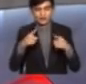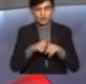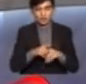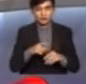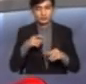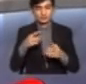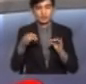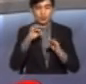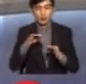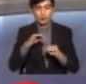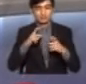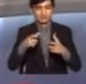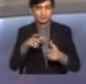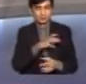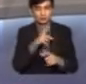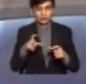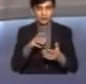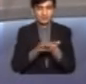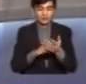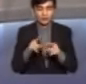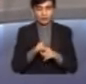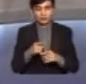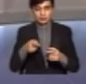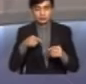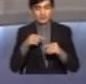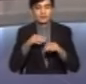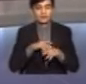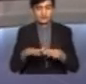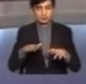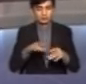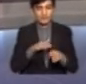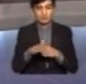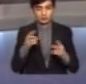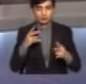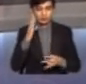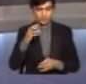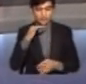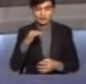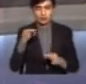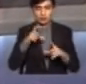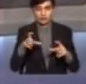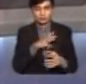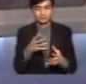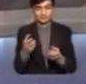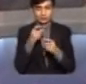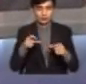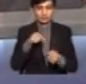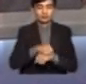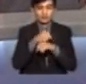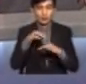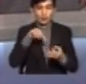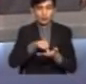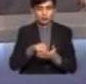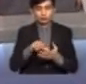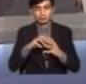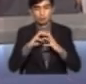поступившим предложением сегодня встреча с общественностью прошла в столице многие поддержали нововведение однако есть и те кто предлагает полностью